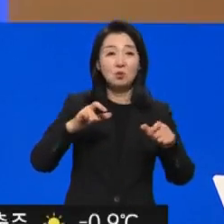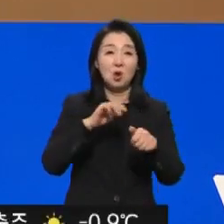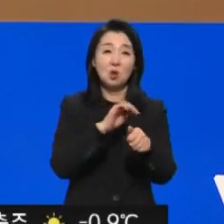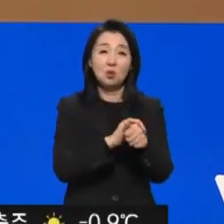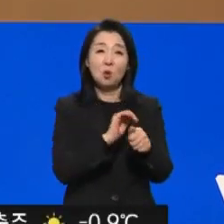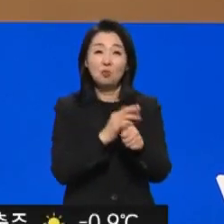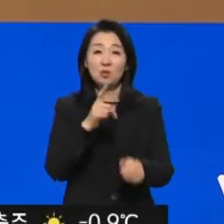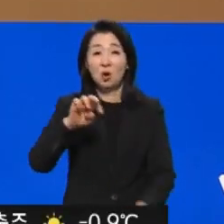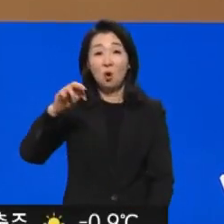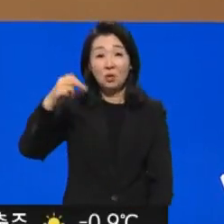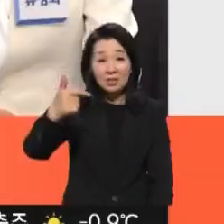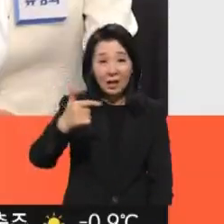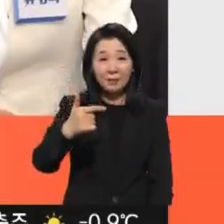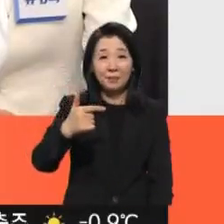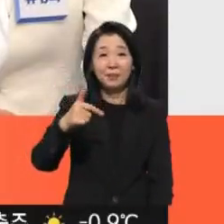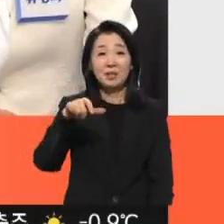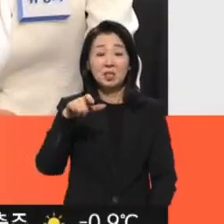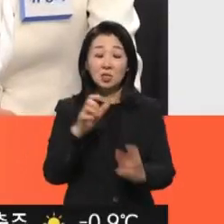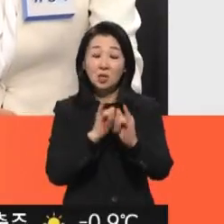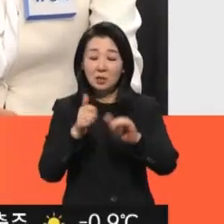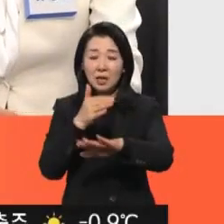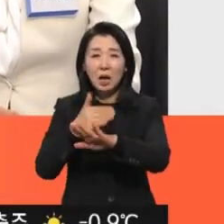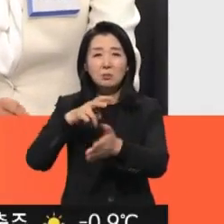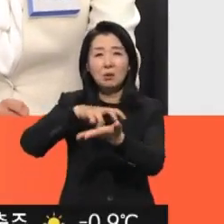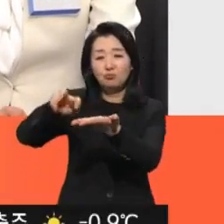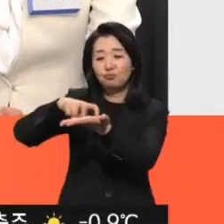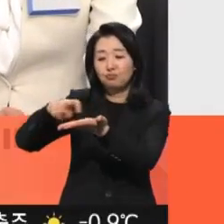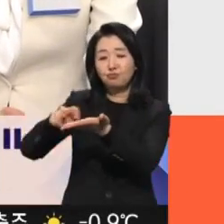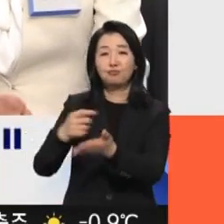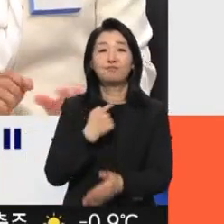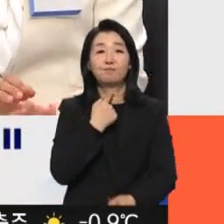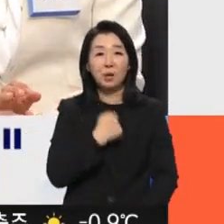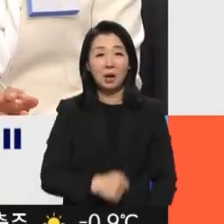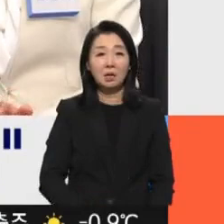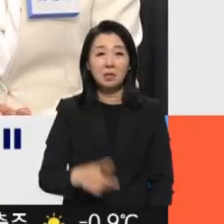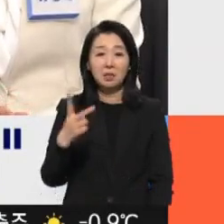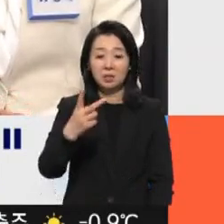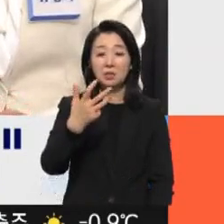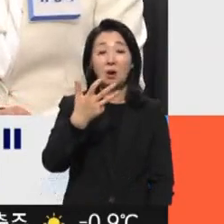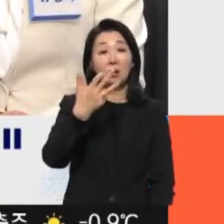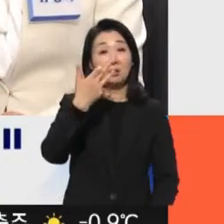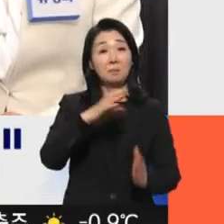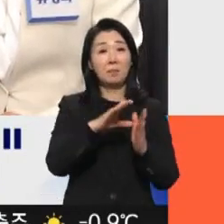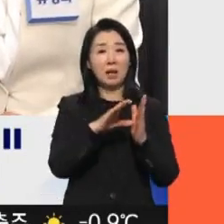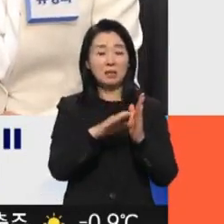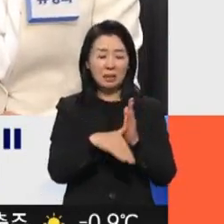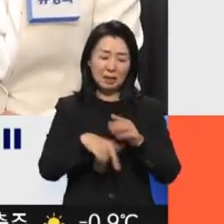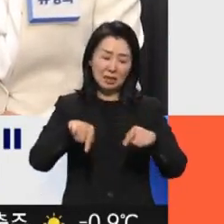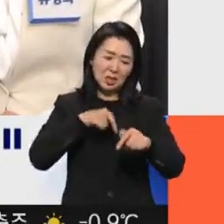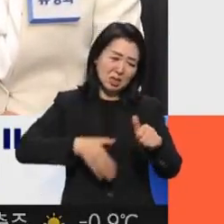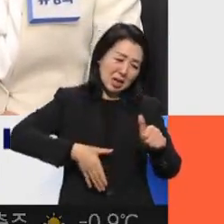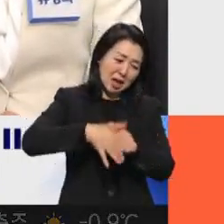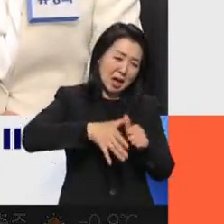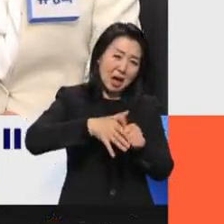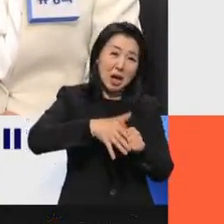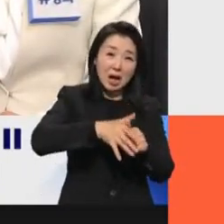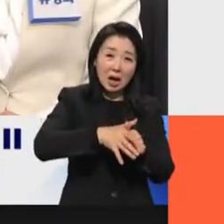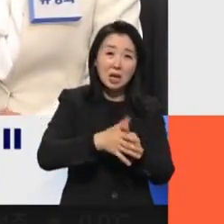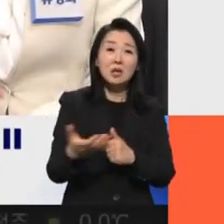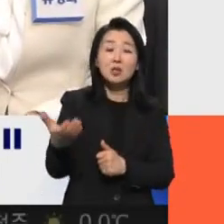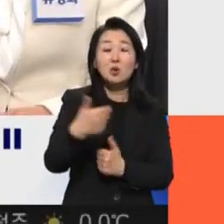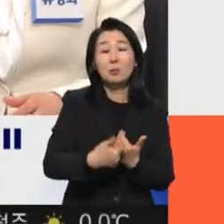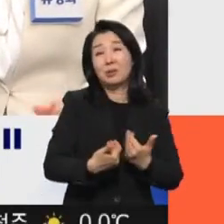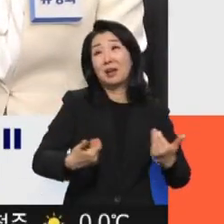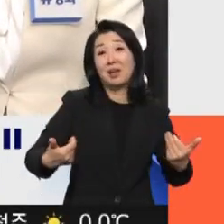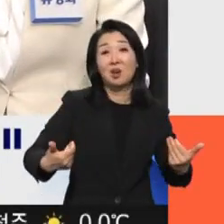경산시 청도군 지역민들에게 감사 문자 메시지를 보냈는데요. 2018년 모진 정치 탄압 속에 여러분과 이별을